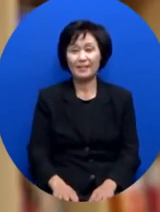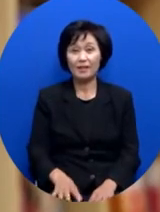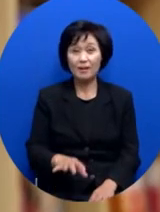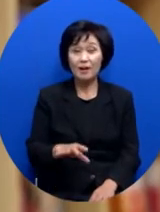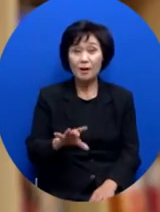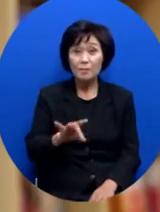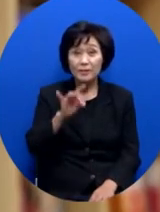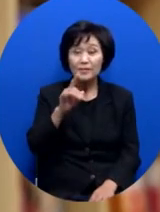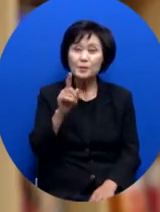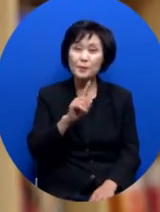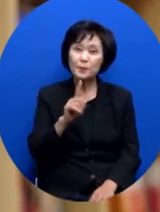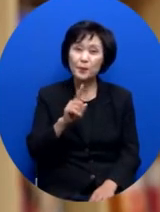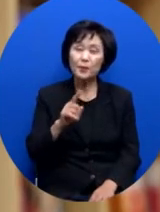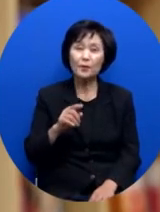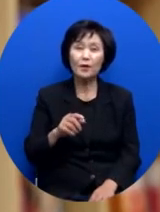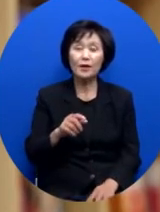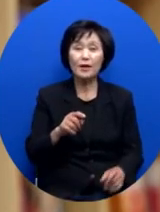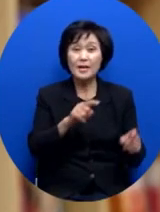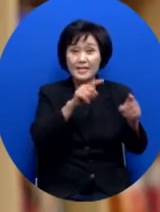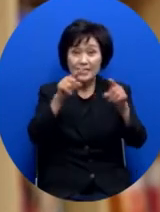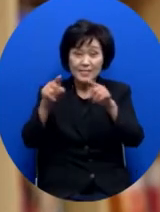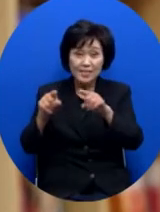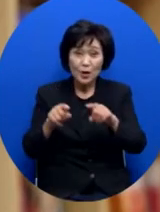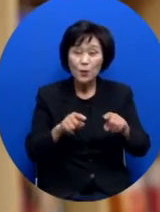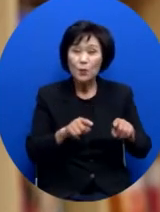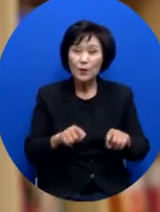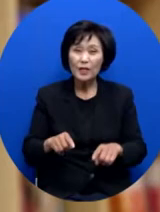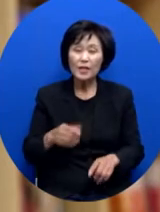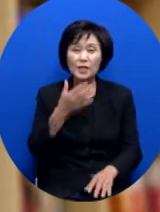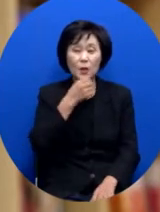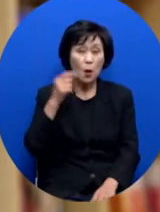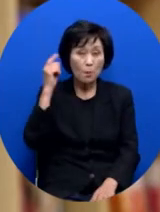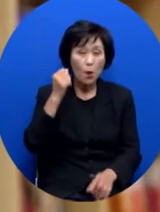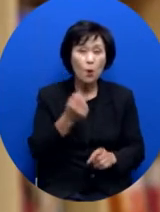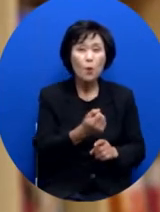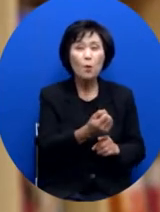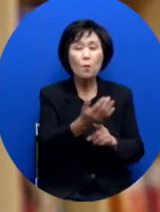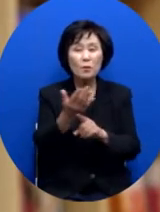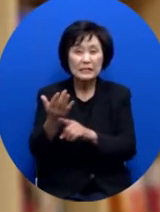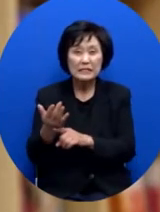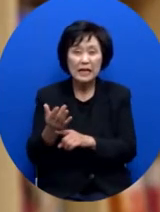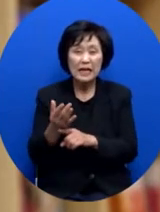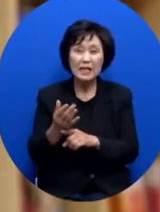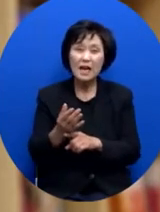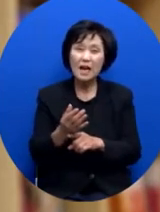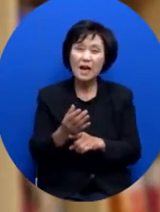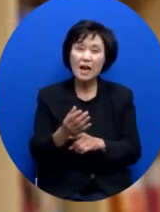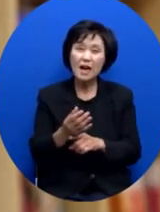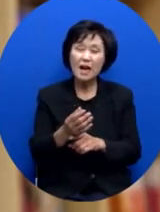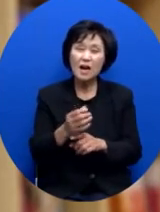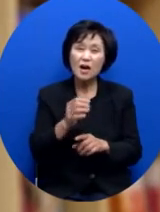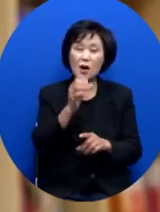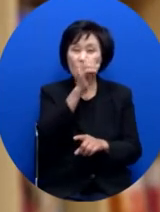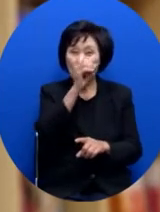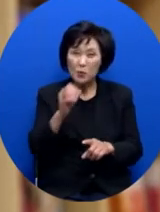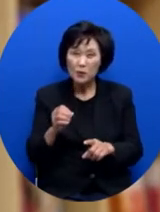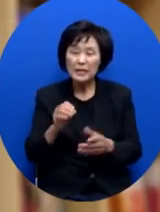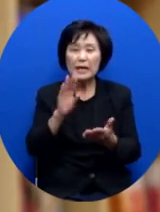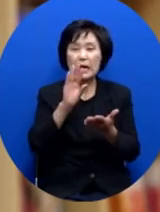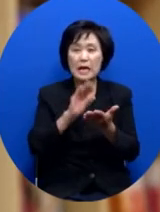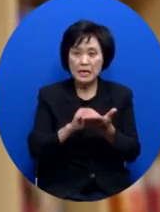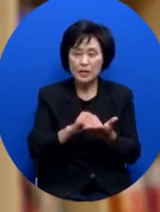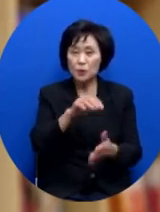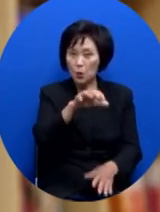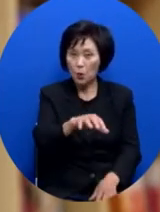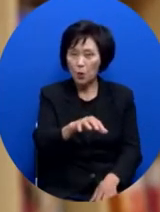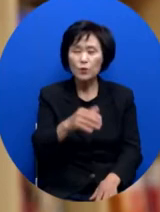저희가 정부에서도 가장 복음 할 낮다고 할 수 있는 제조 땅에서 기독교를 시작했습니다 전 이거 자체가 누군가에게